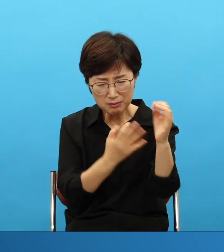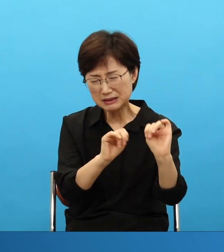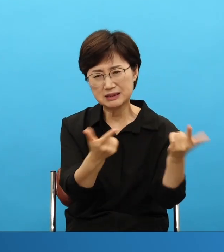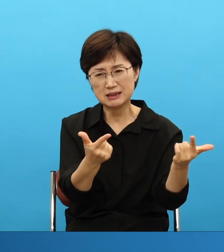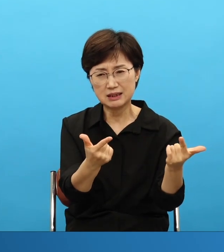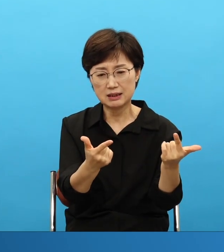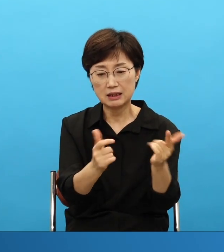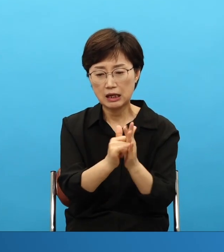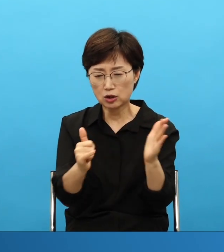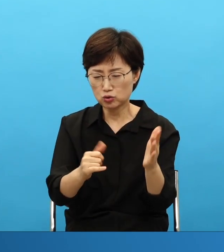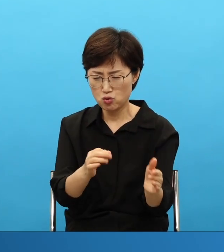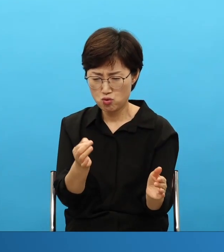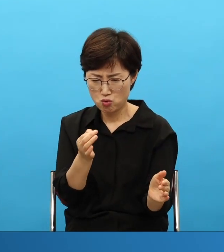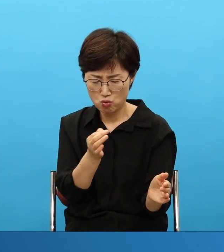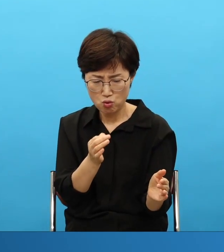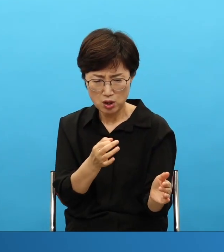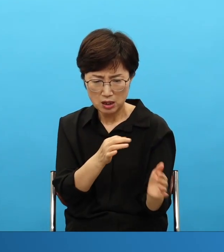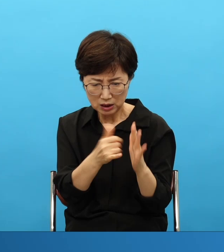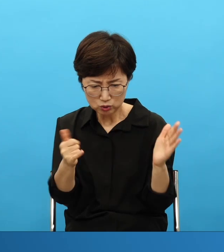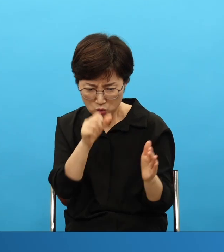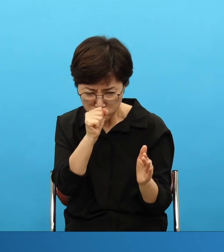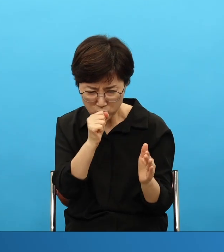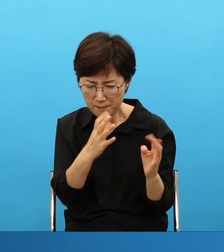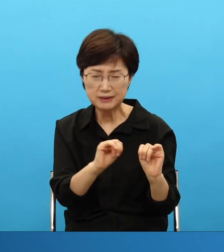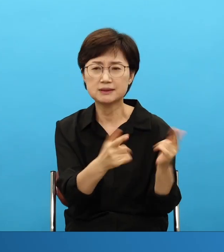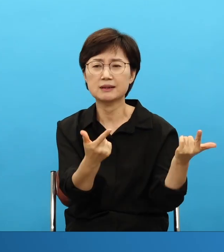은가 많지 아니하다